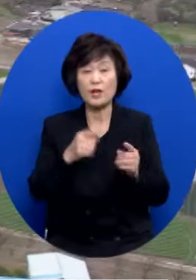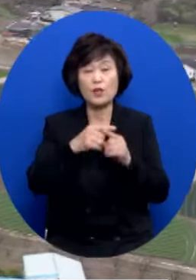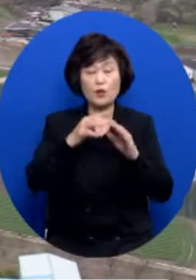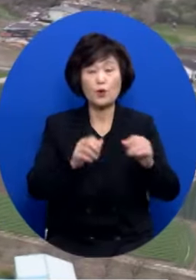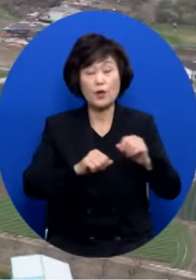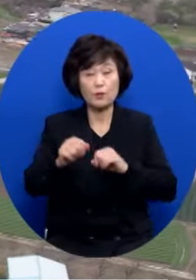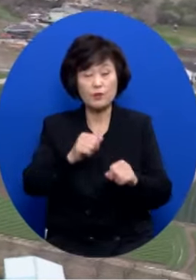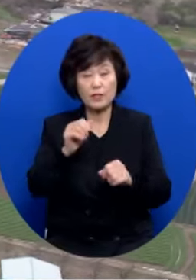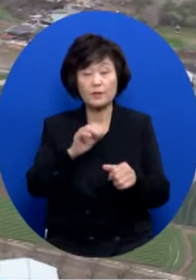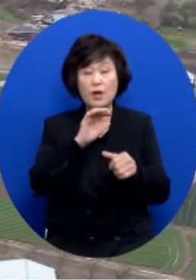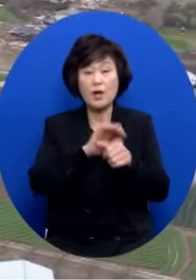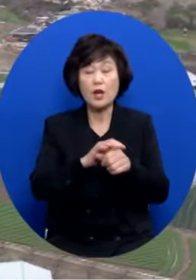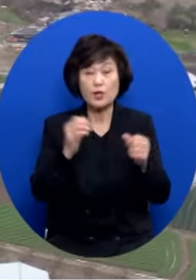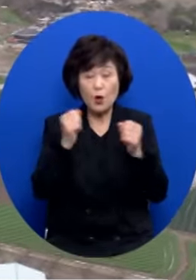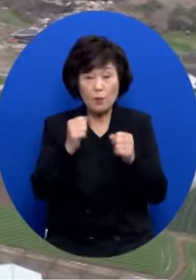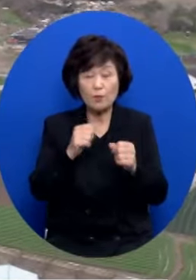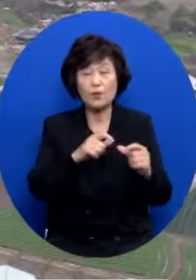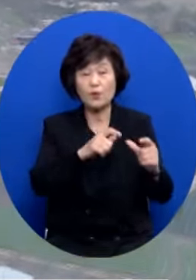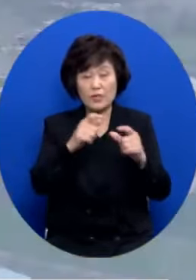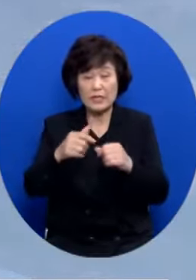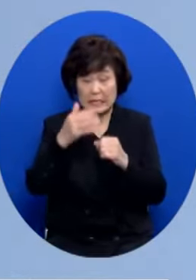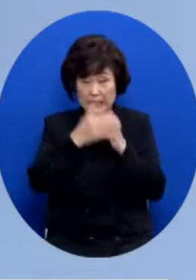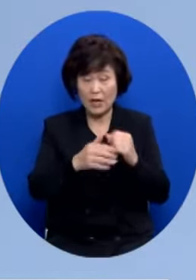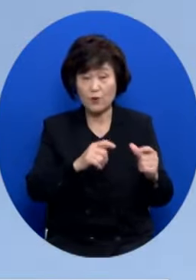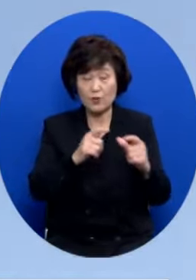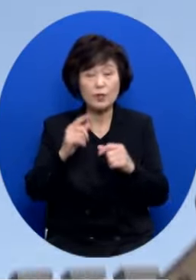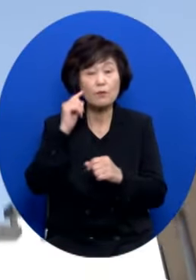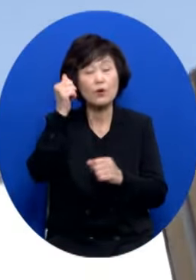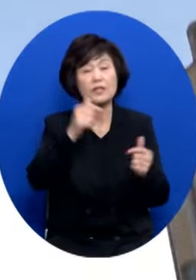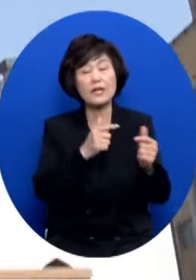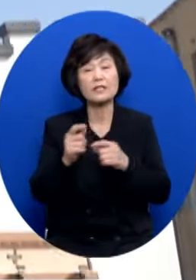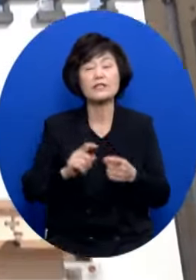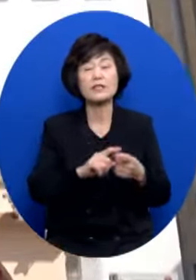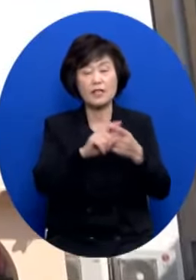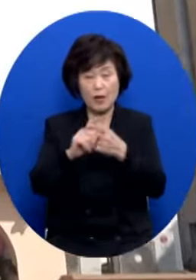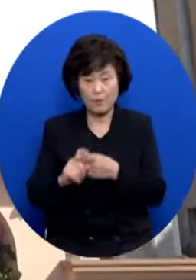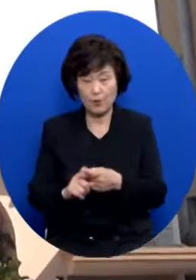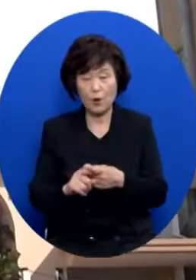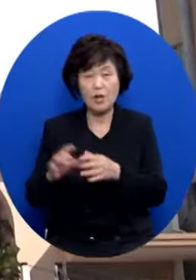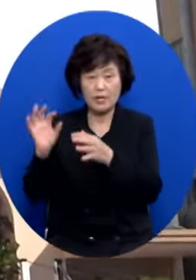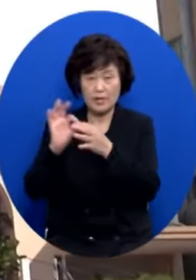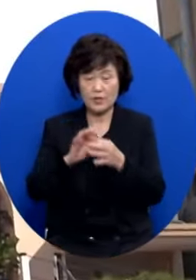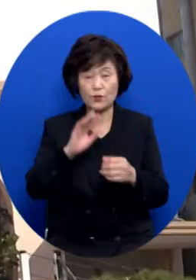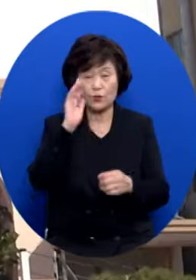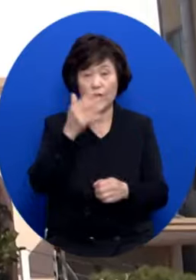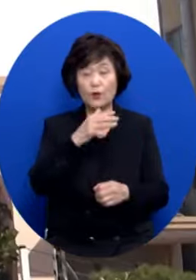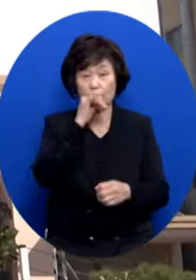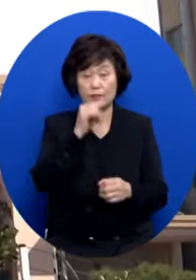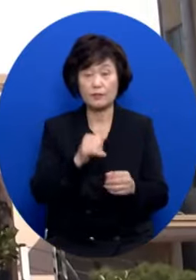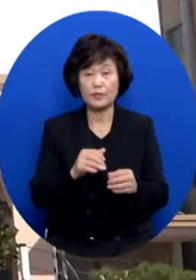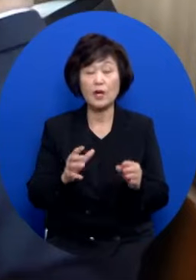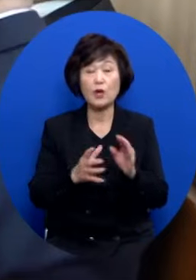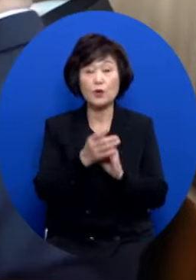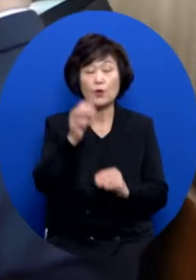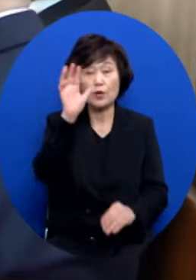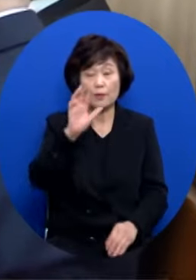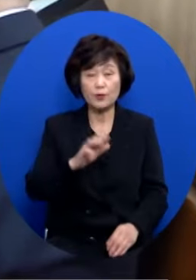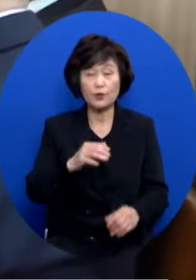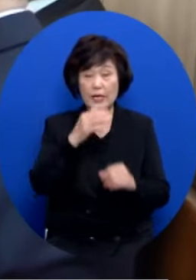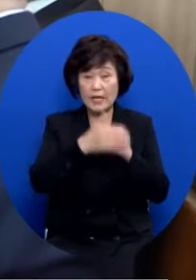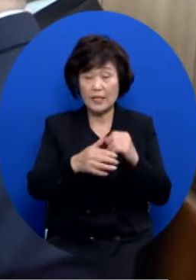경북 지역과 대구지역 목회자의 연합으로 이어지고 있습니다 지난 4월 대한예수교 장로의 통합총회 대구